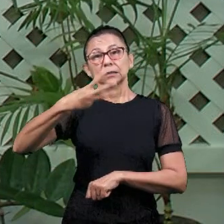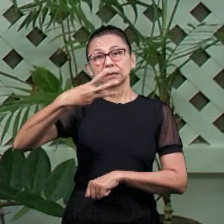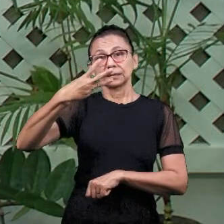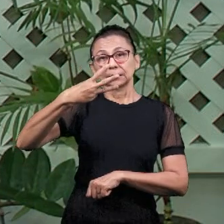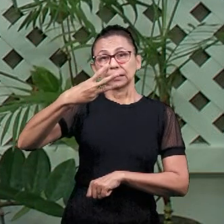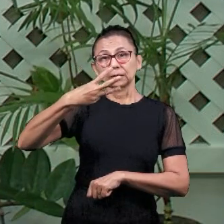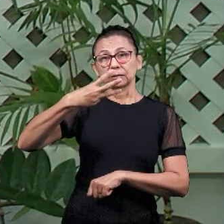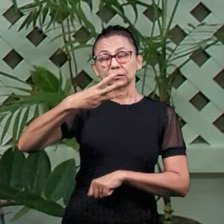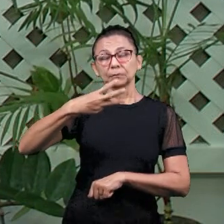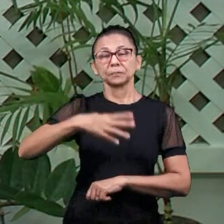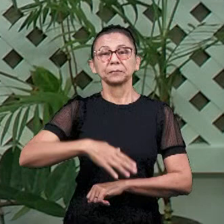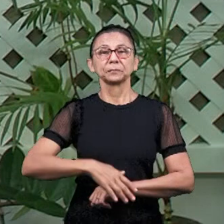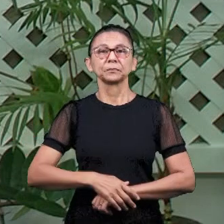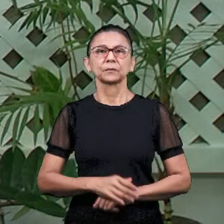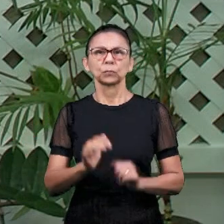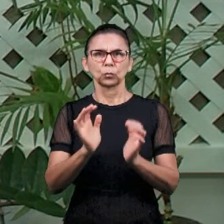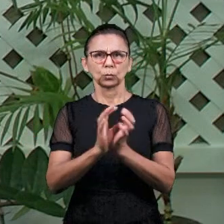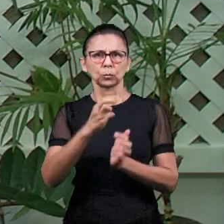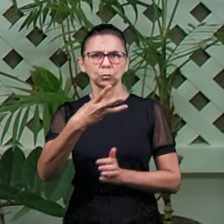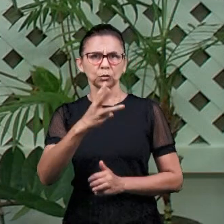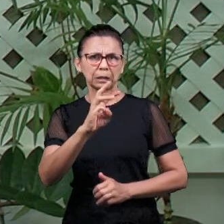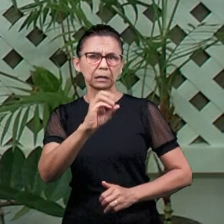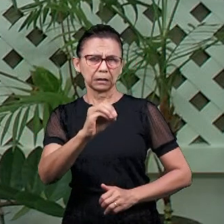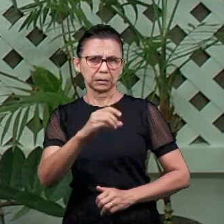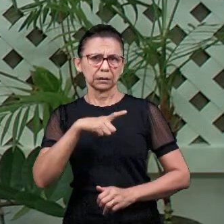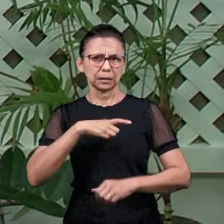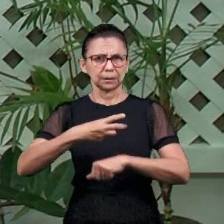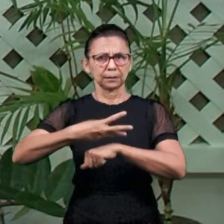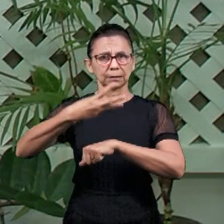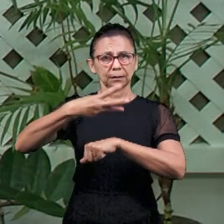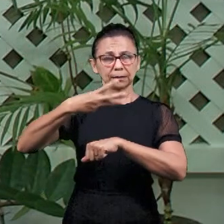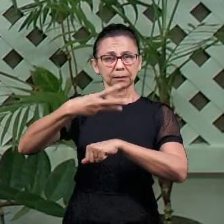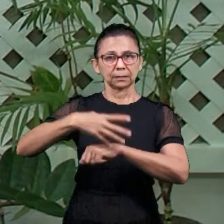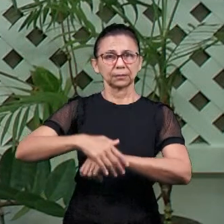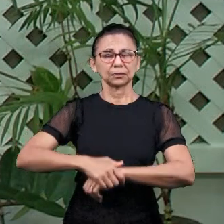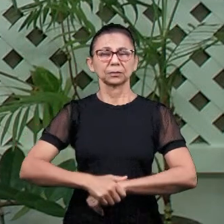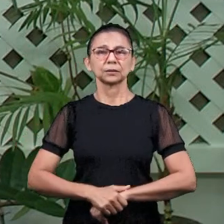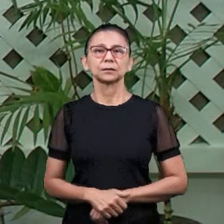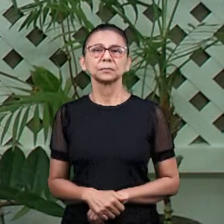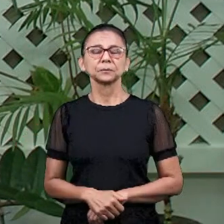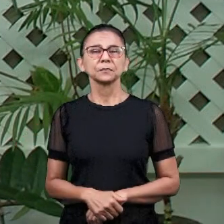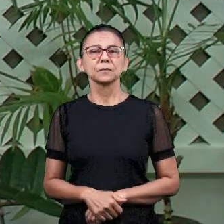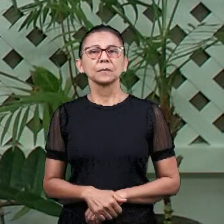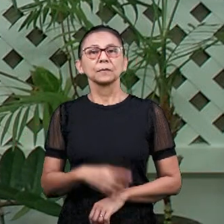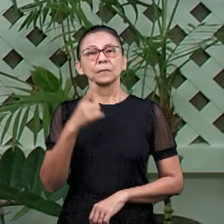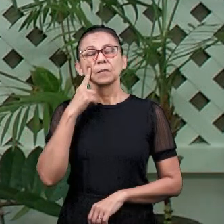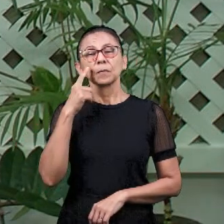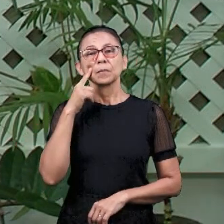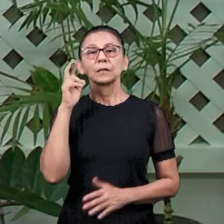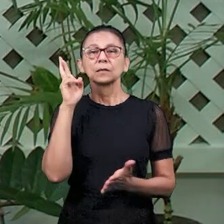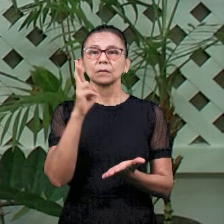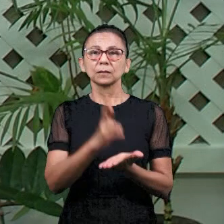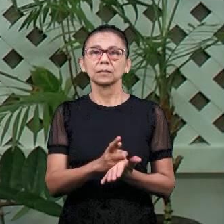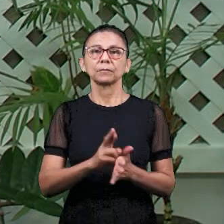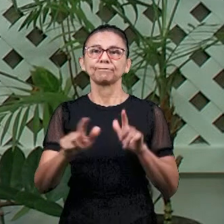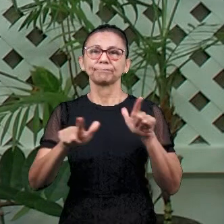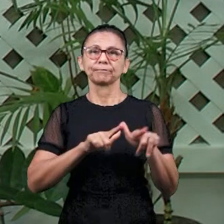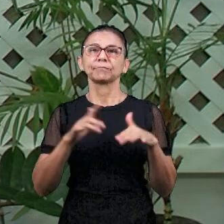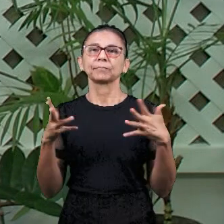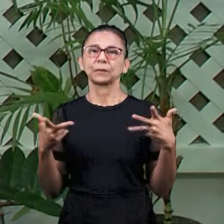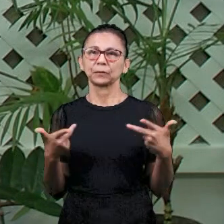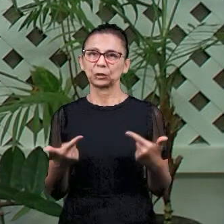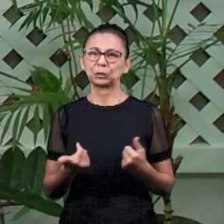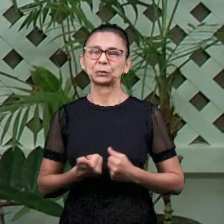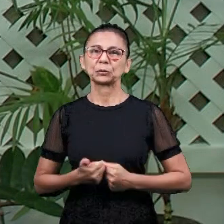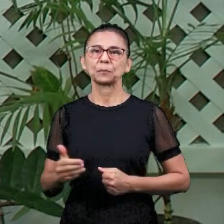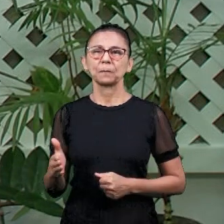L'État de Minas Gerais a commencé à porter les résultats de ce travail merveilleux qu'est fait. À la Goiás, nous avons